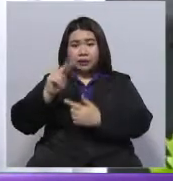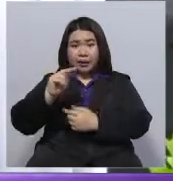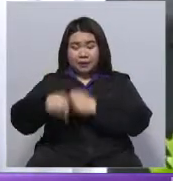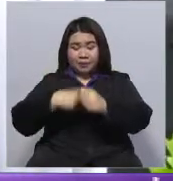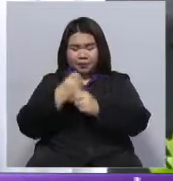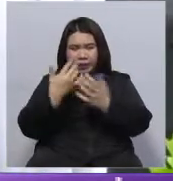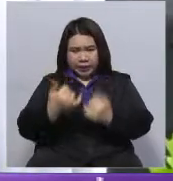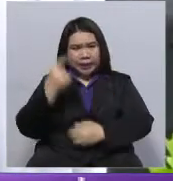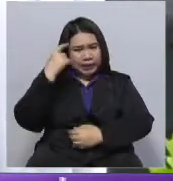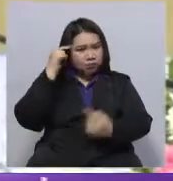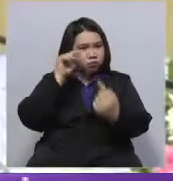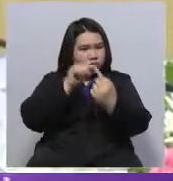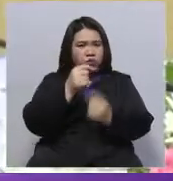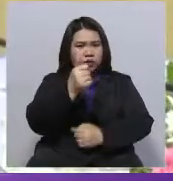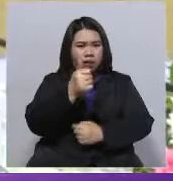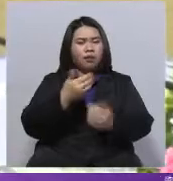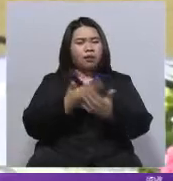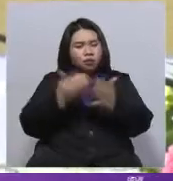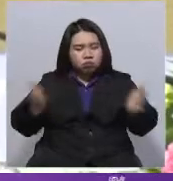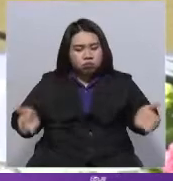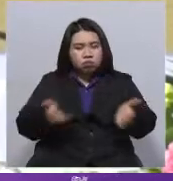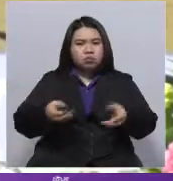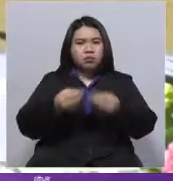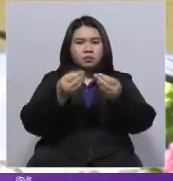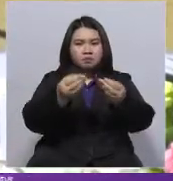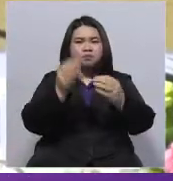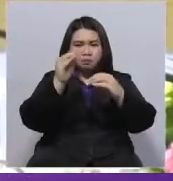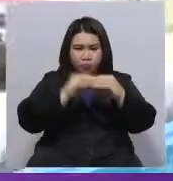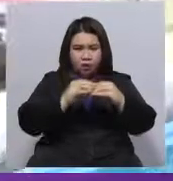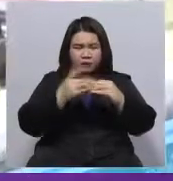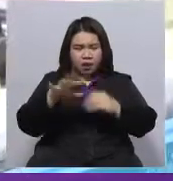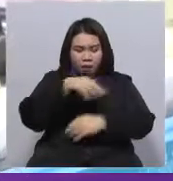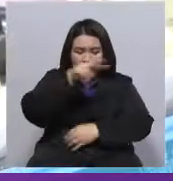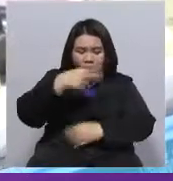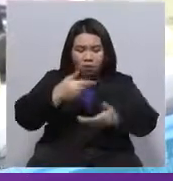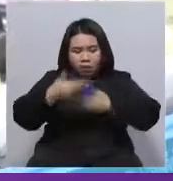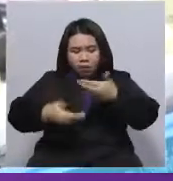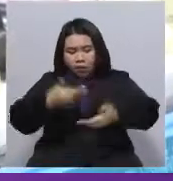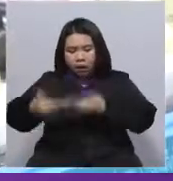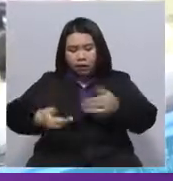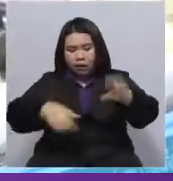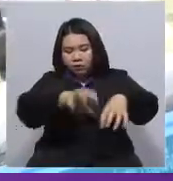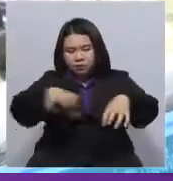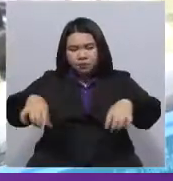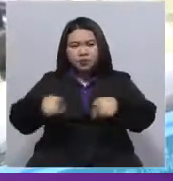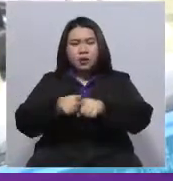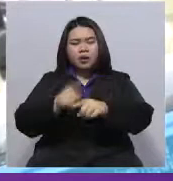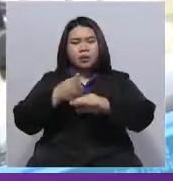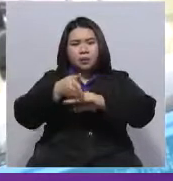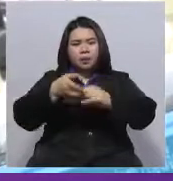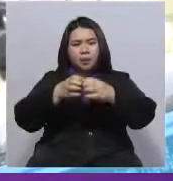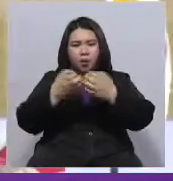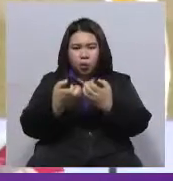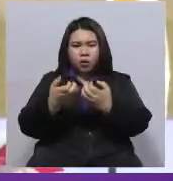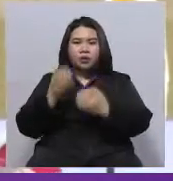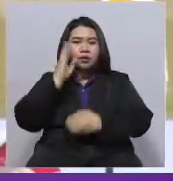เพื่อเพิ่มมูลค่าและผลักดันให้ราคาสูงขึ้นพร้อมจัดหาตลาดให้กับผลไม้เกรดรองเช่นมังคุดและลำไ